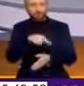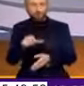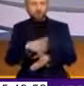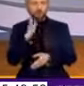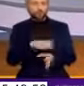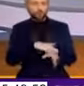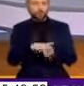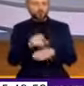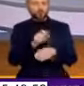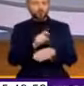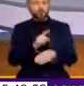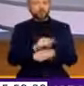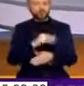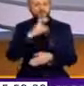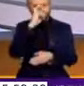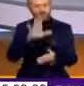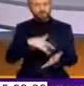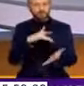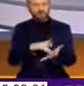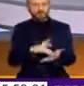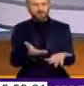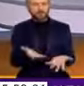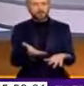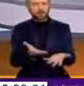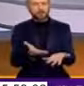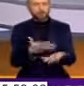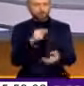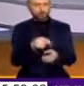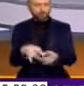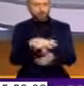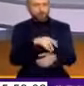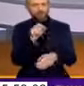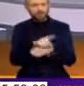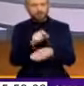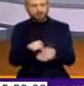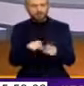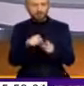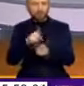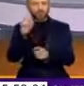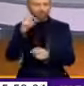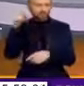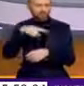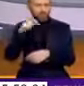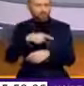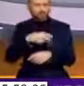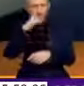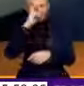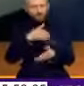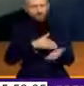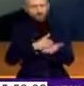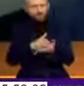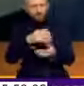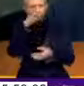буде виконувати функції і держави, і міста в значному районі. Тому що вказівки все одно йдуть зверху. По державній лінії там освіти – це